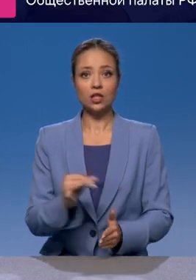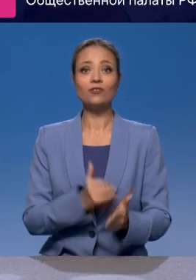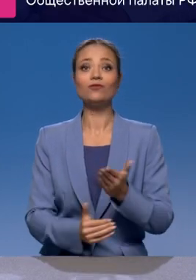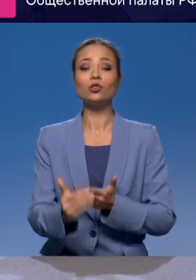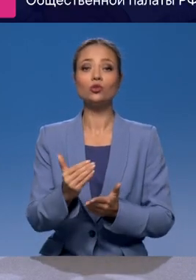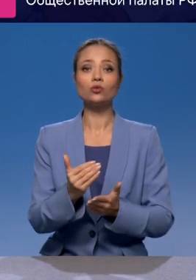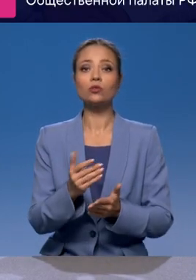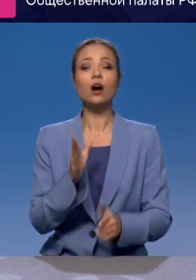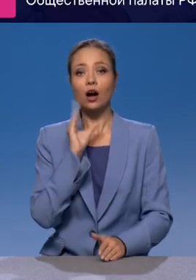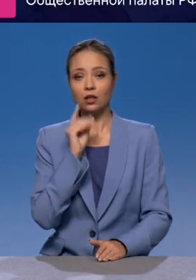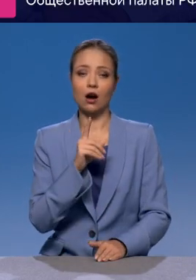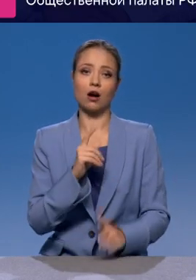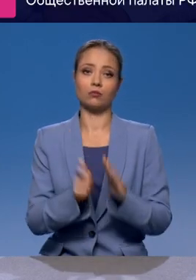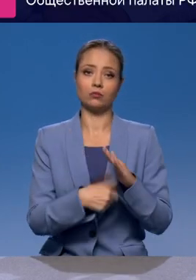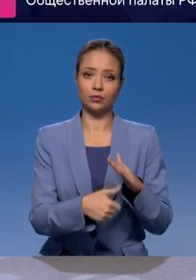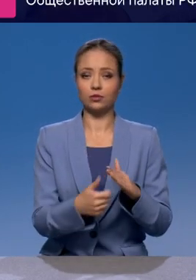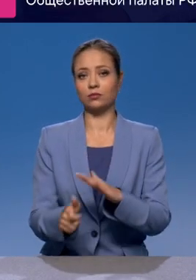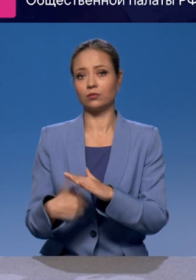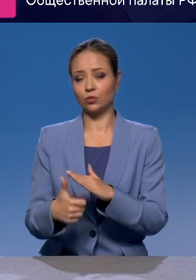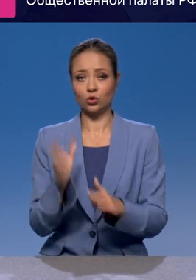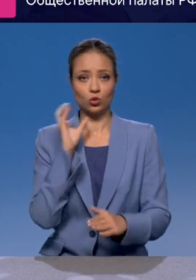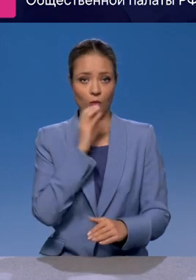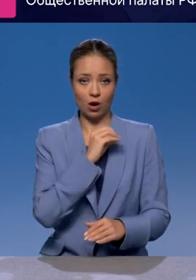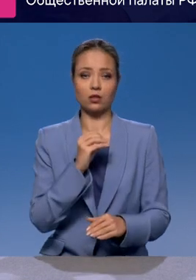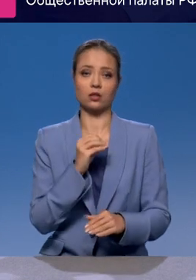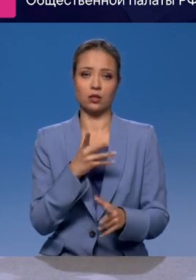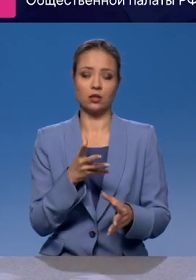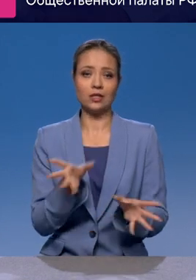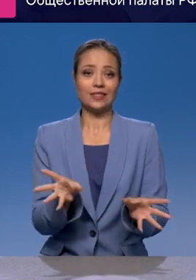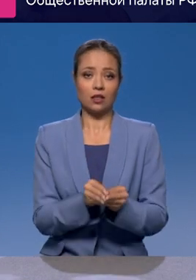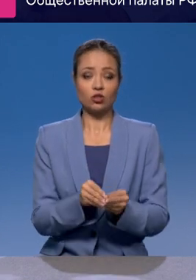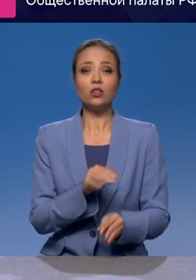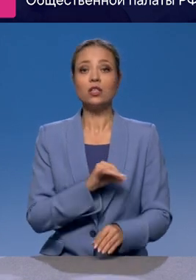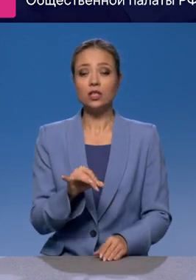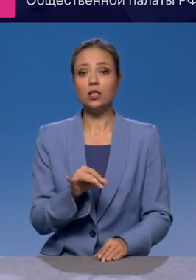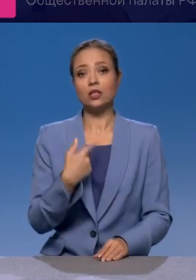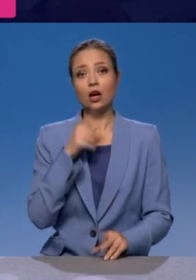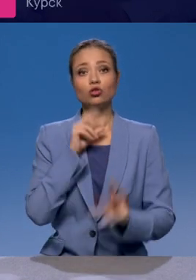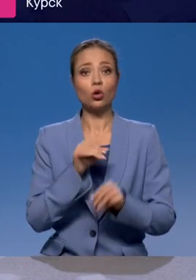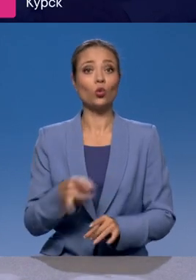скрещивания безнадзорных животных. По этой причине я считаю, что регионы и так достаточно полномочен.